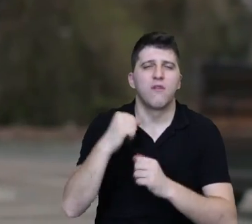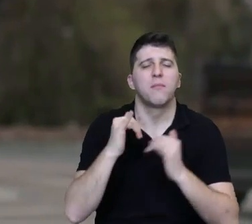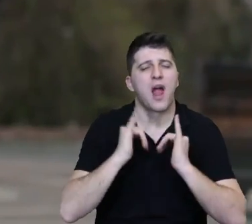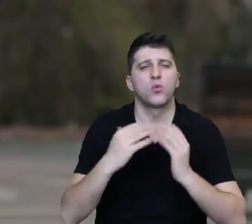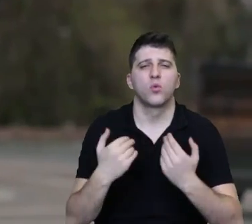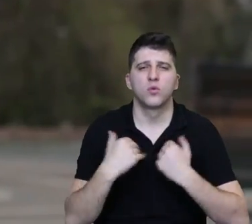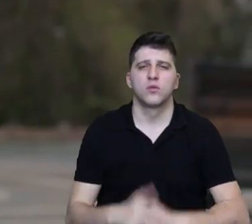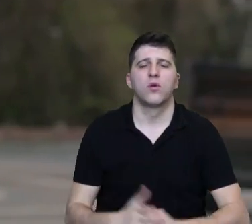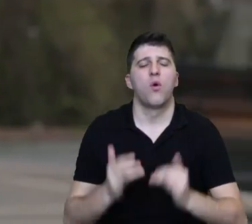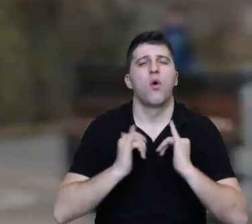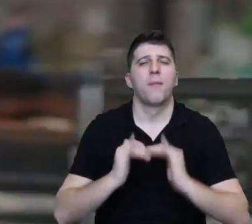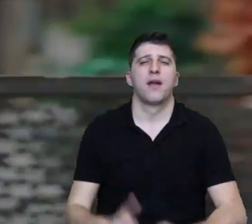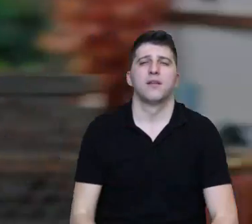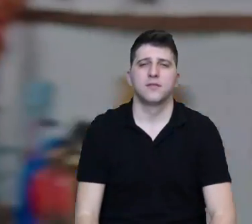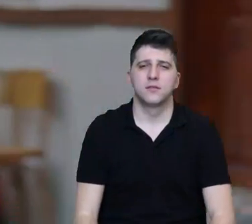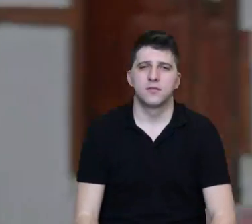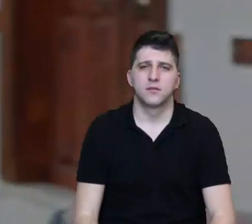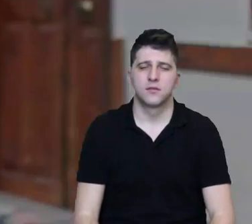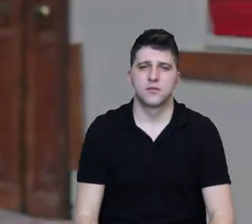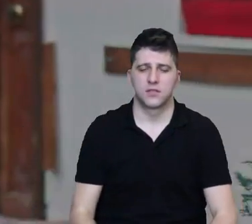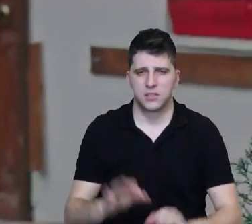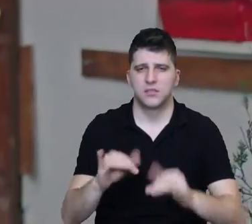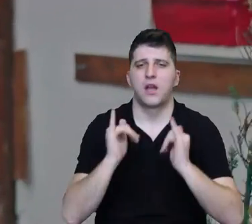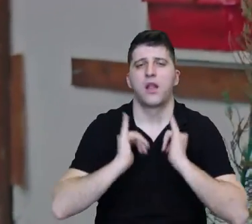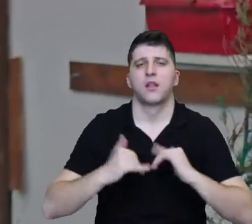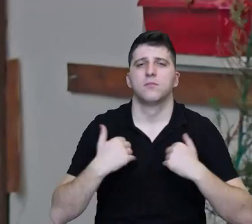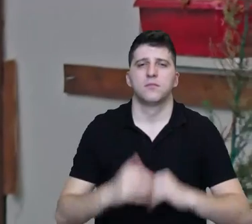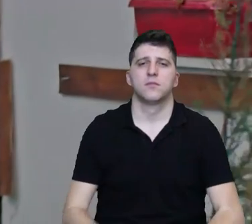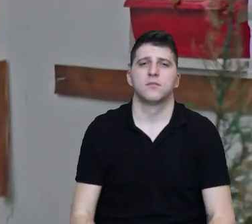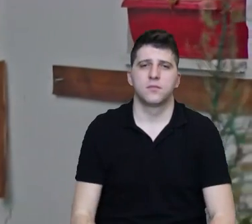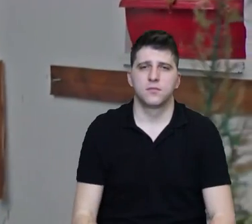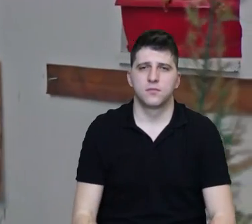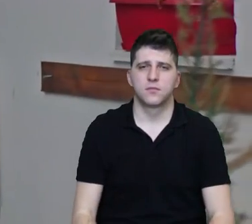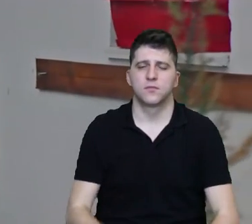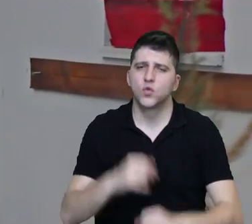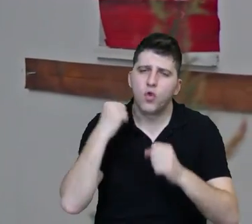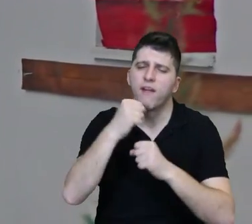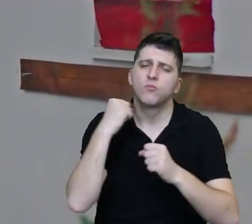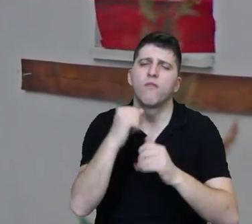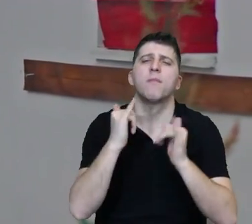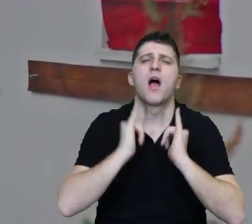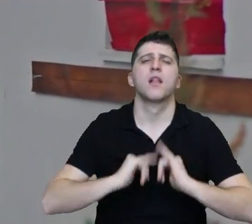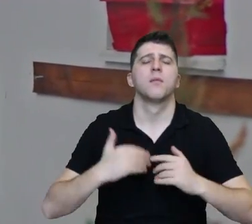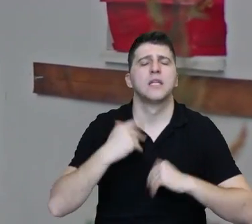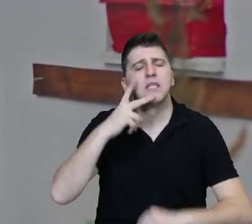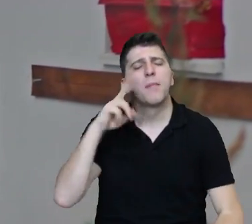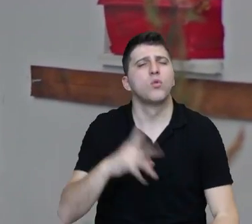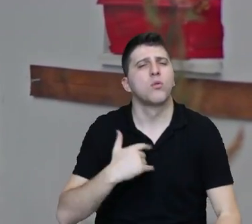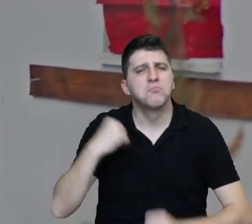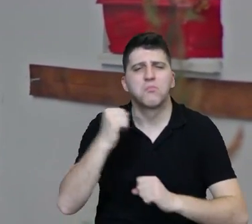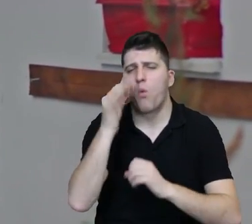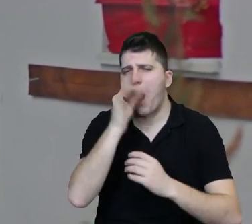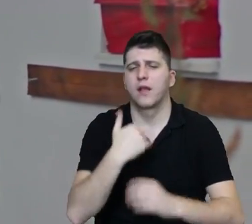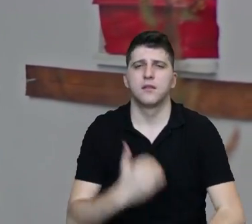rahatlarım. Oh be. Şimdi bile rahatladım. Kapıya geldi. Bir döverim, bir döverim. Yemin ediyorum var ya.